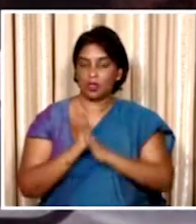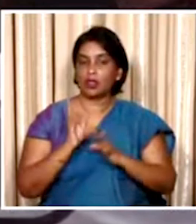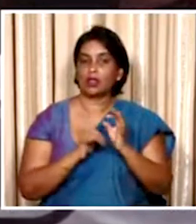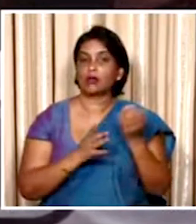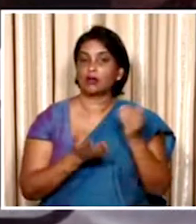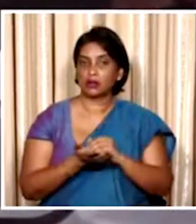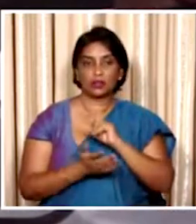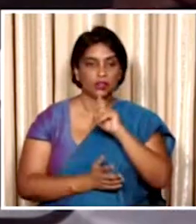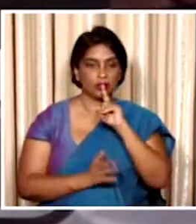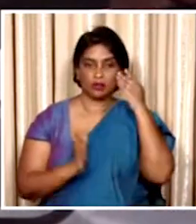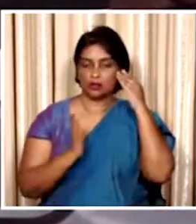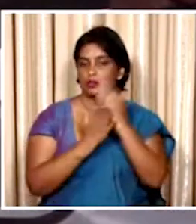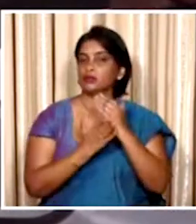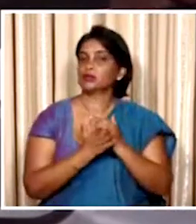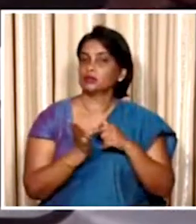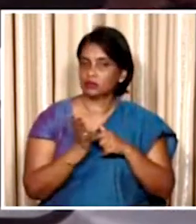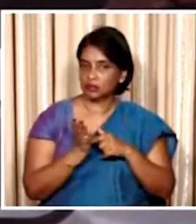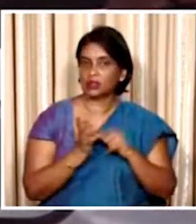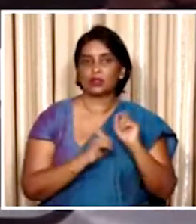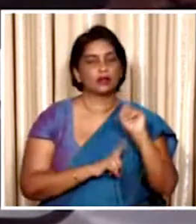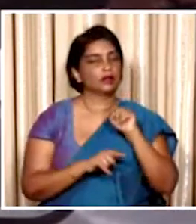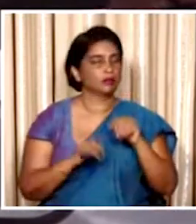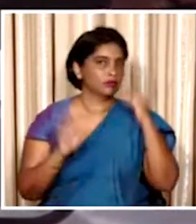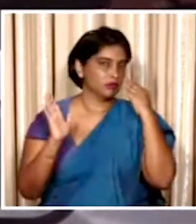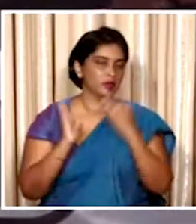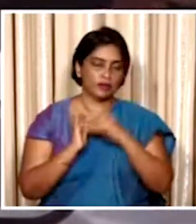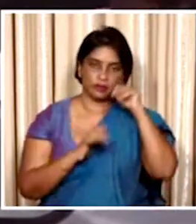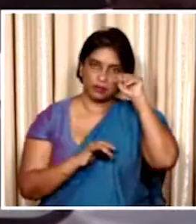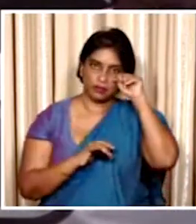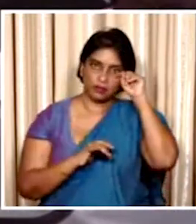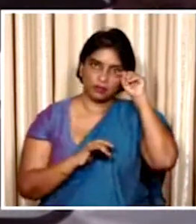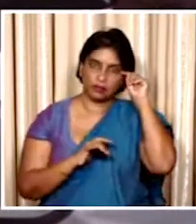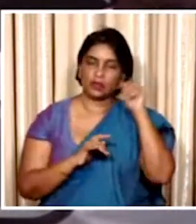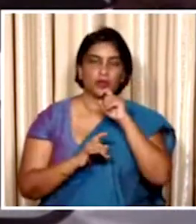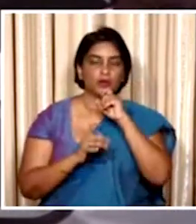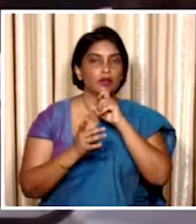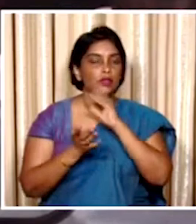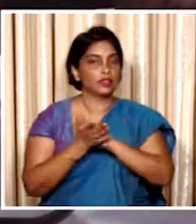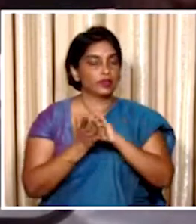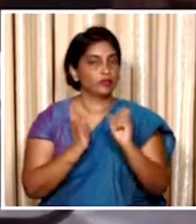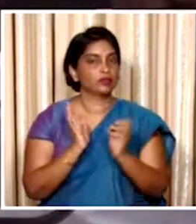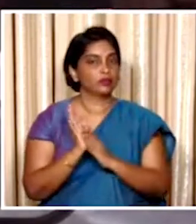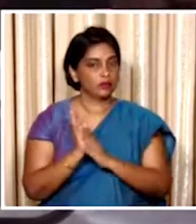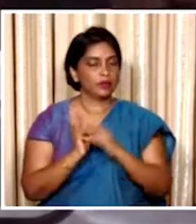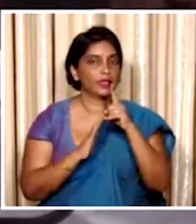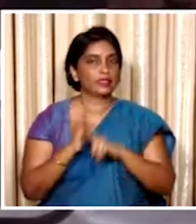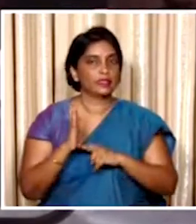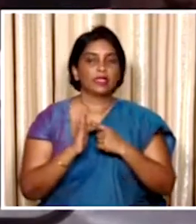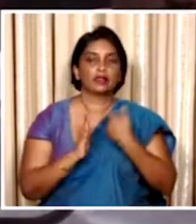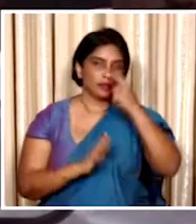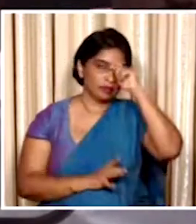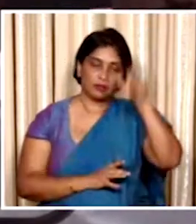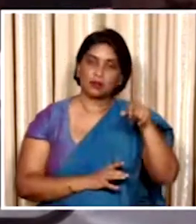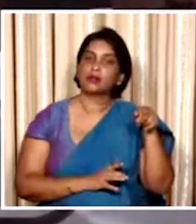නැවත මතක් කරපු කාරණාව සම්බන්ධයෙන් මේ සභාවේ අවධානය යොමු කරන්න. අධිකරණ සේවා කොමිසමෙන් ජයන්ත ජයසූරිය